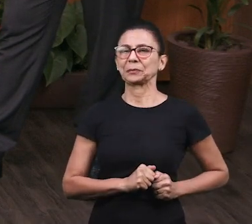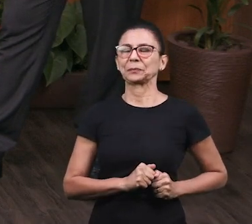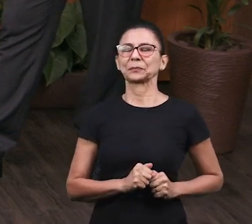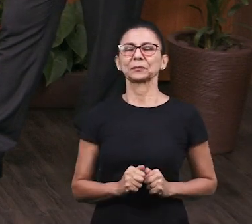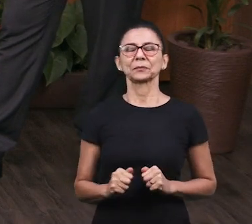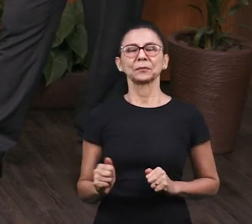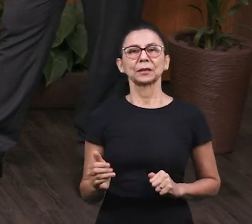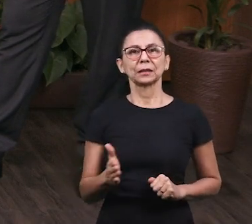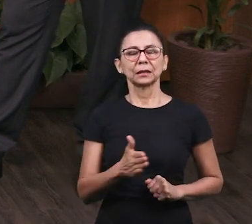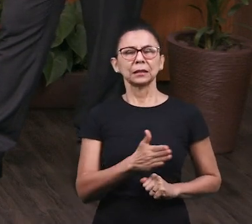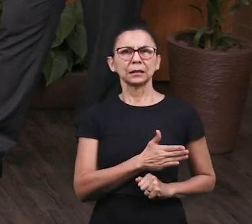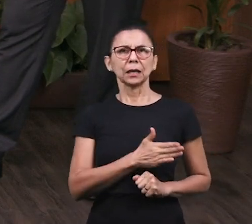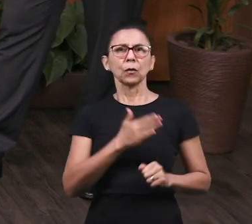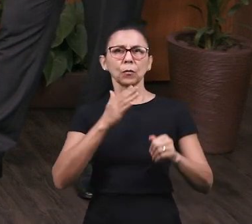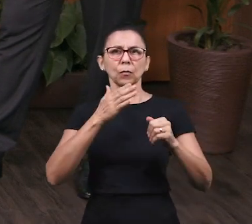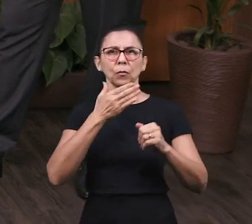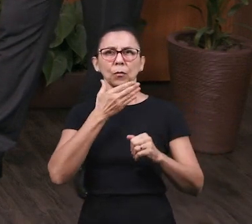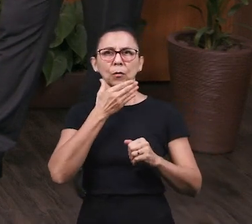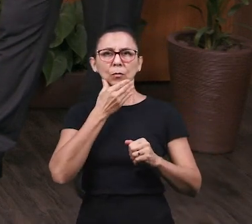nettoyage, laver les mains,